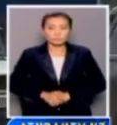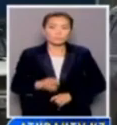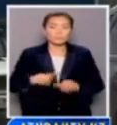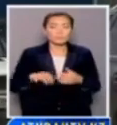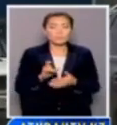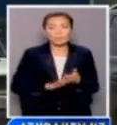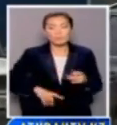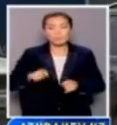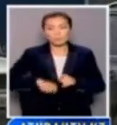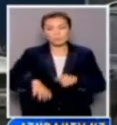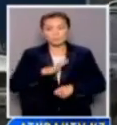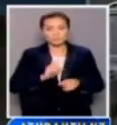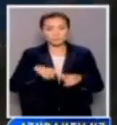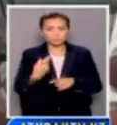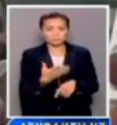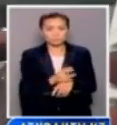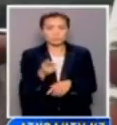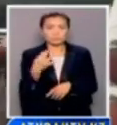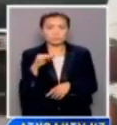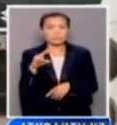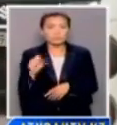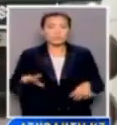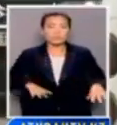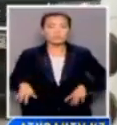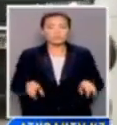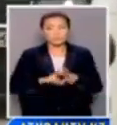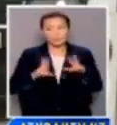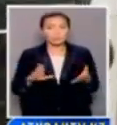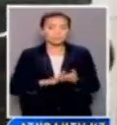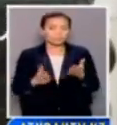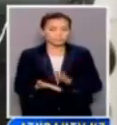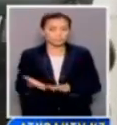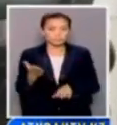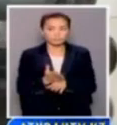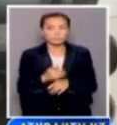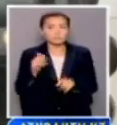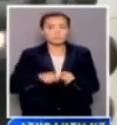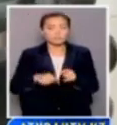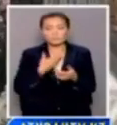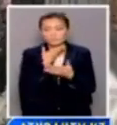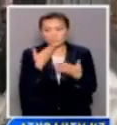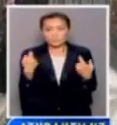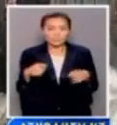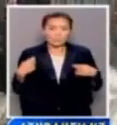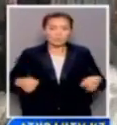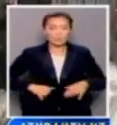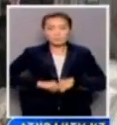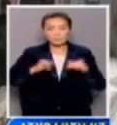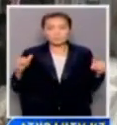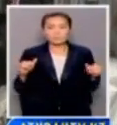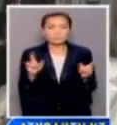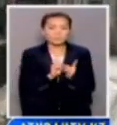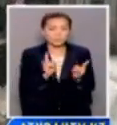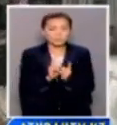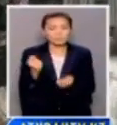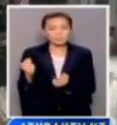шара әрі қарай жалғасты. Келесі нысан Дина базары. Мұнда да дәл сондай жағдай. Еш бақылау жоқ. Есесіне сауда қызған. Дүңгіршегі